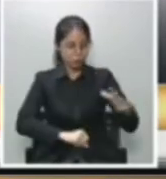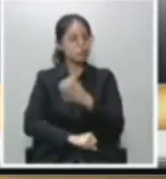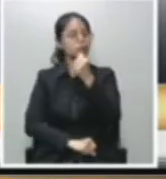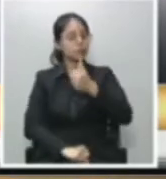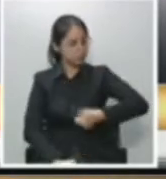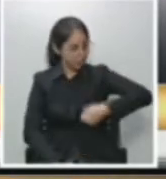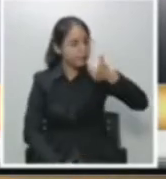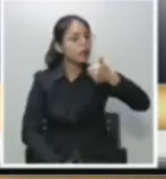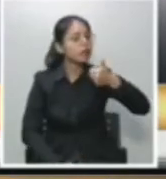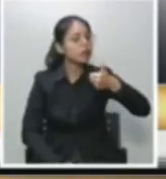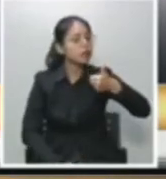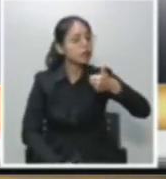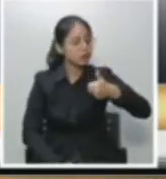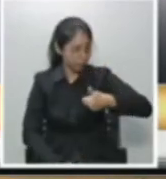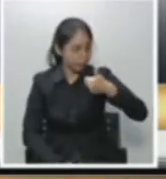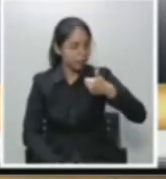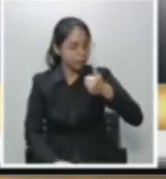ม